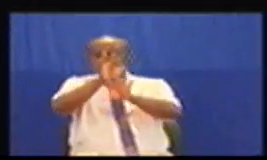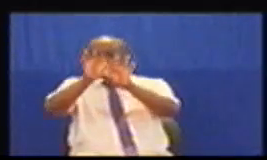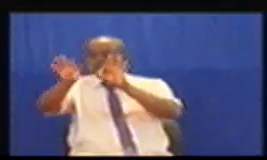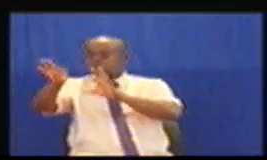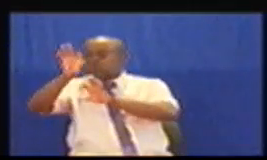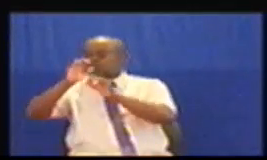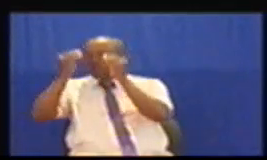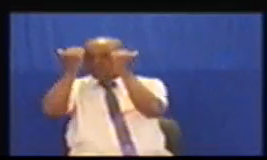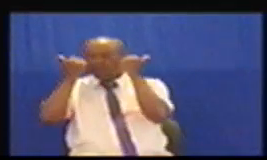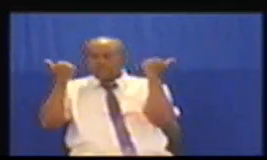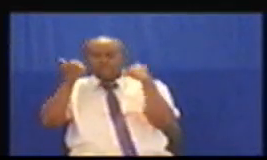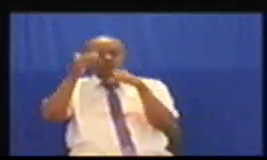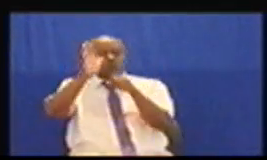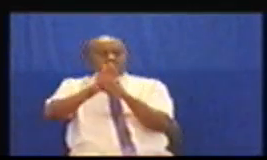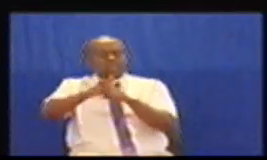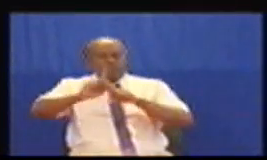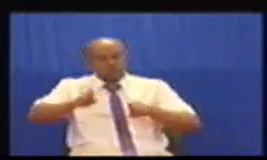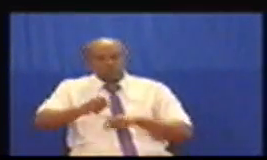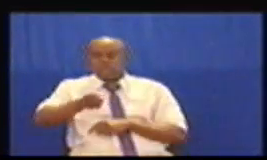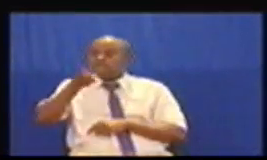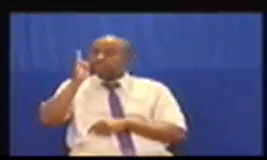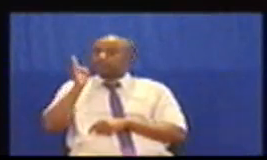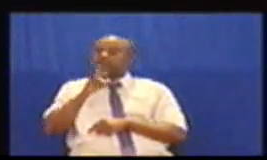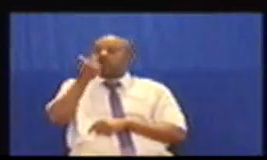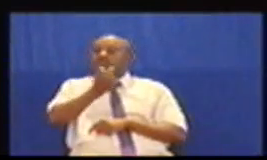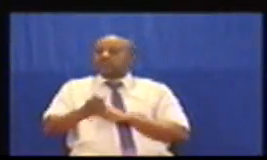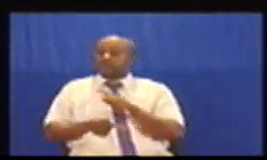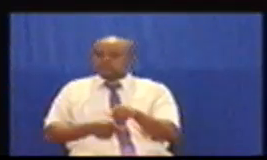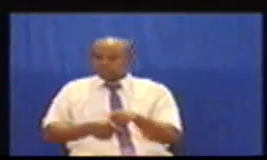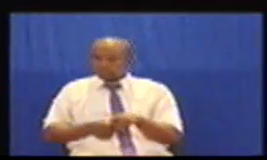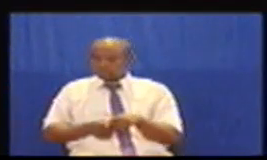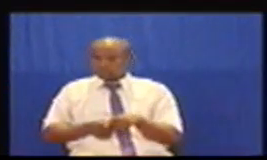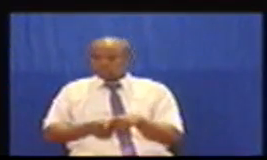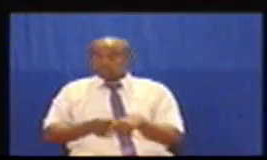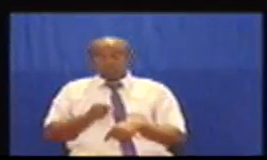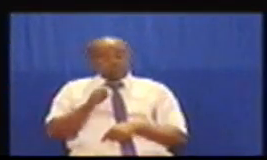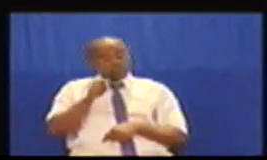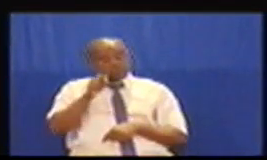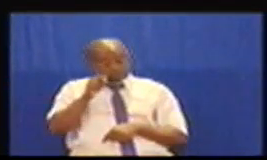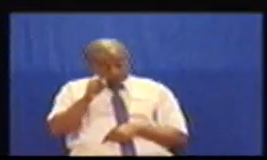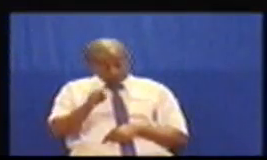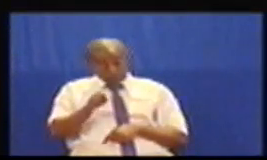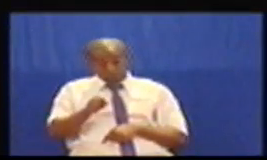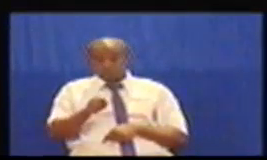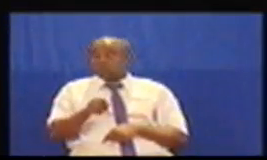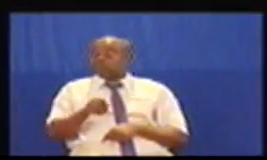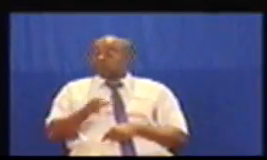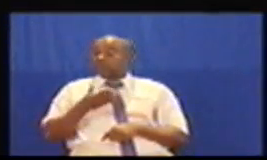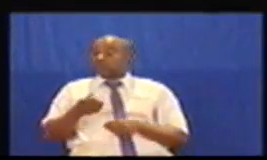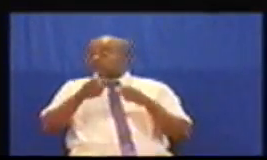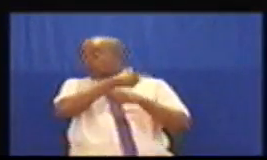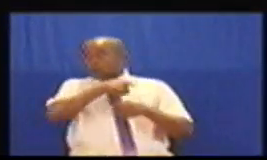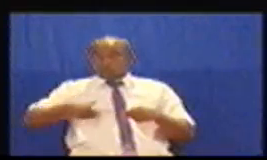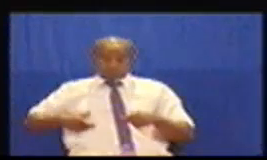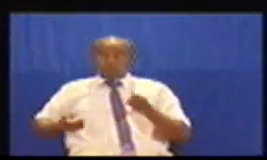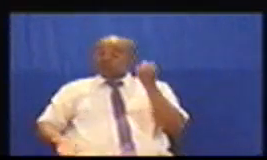kuliko katika historia ya nchi hii. Na ametuagiza kwamba tuendelee